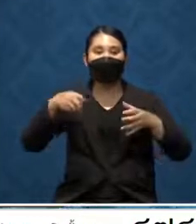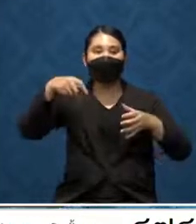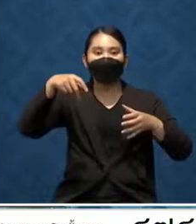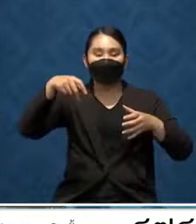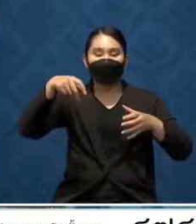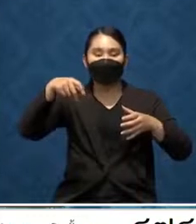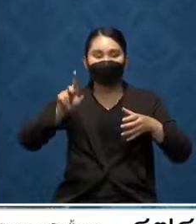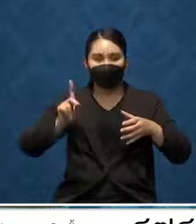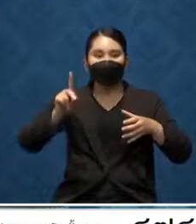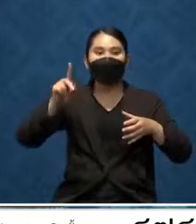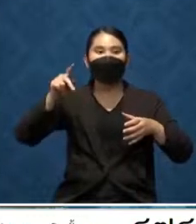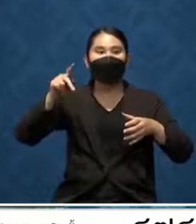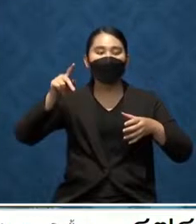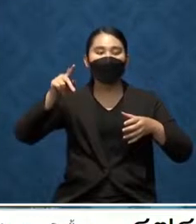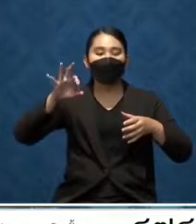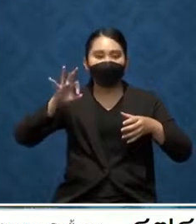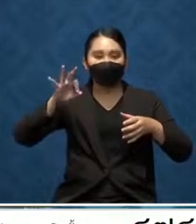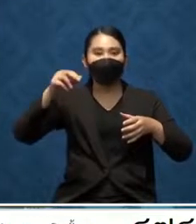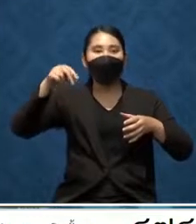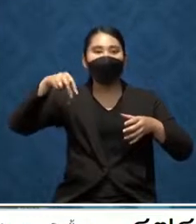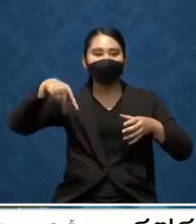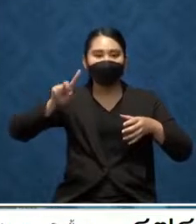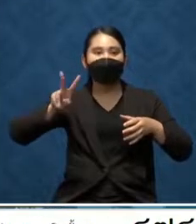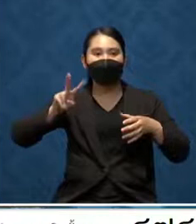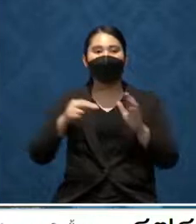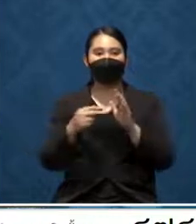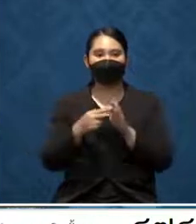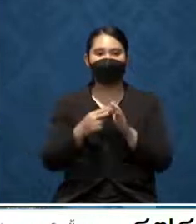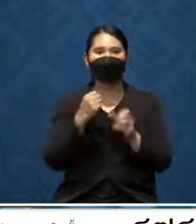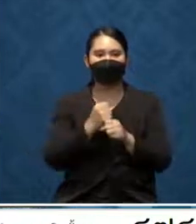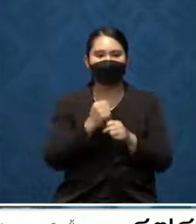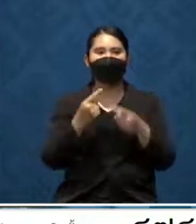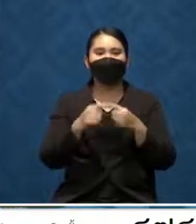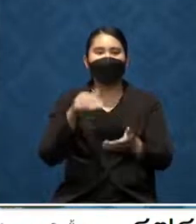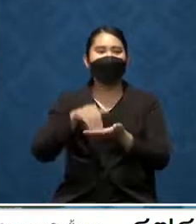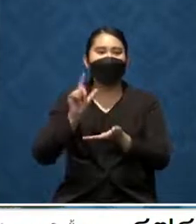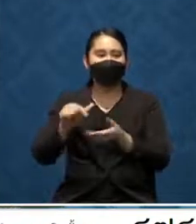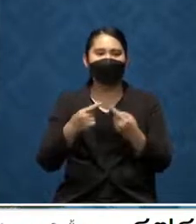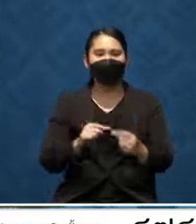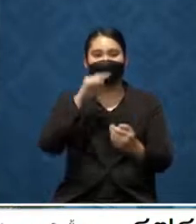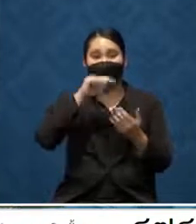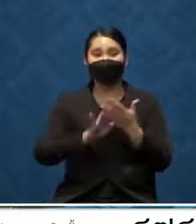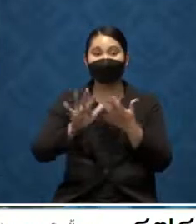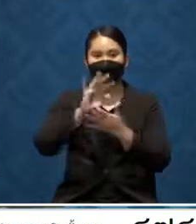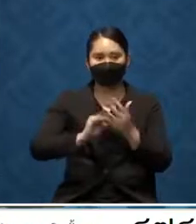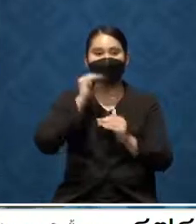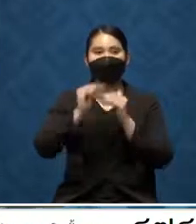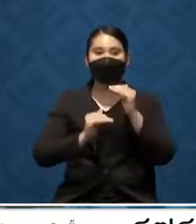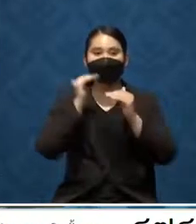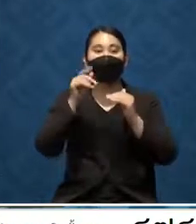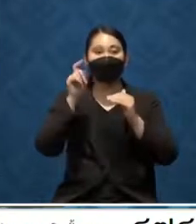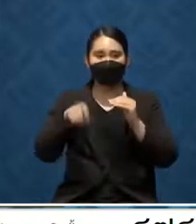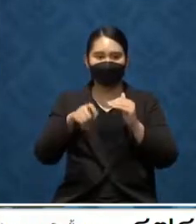และของผาเอกชนขนาดใหญ่ที่ได้สมเพรทานไปเป็หลักอยู่เท่านั้นแต่ขนาดทประเทศของเรากำลงจะต้องพัฒนา